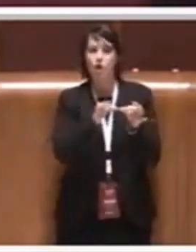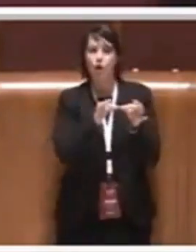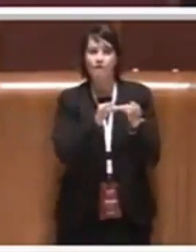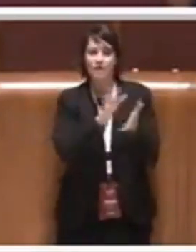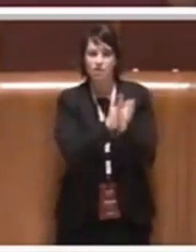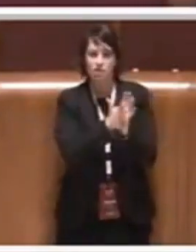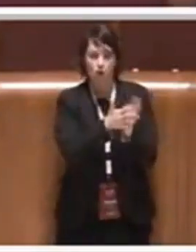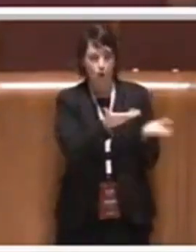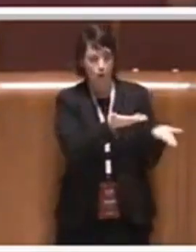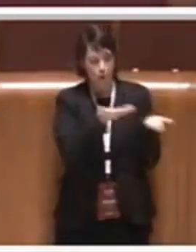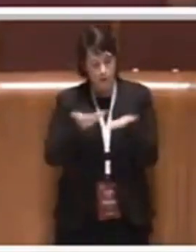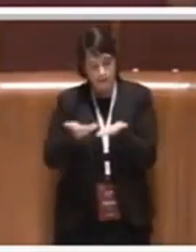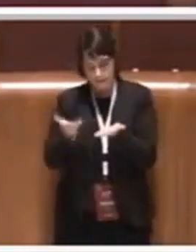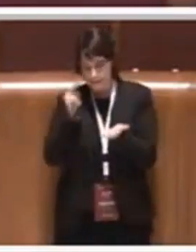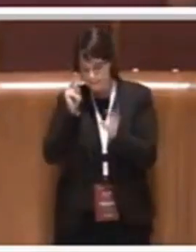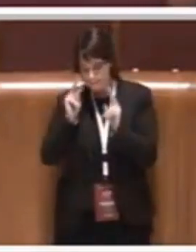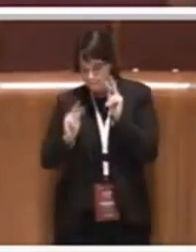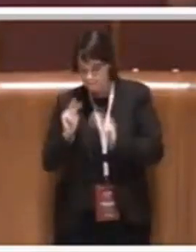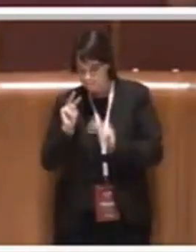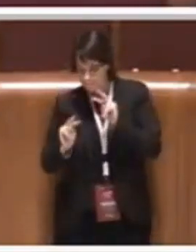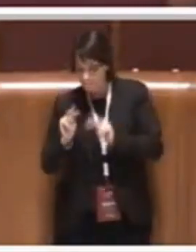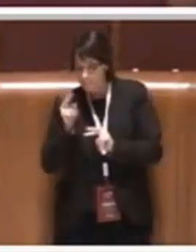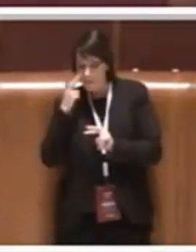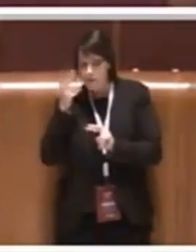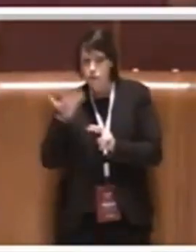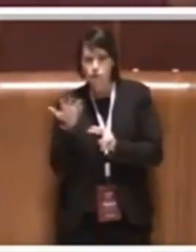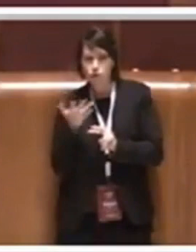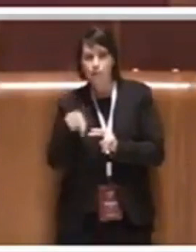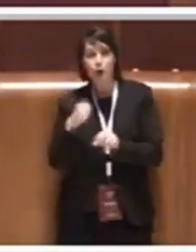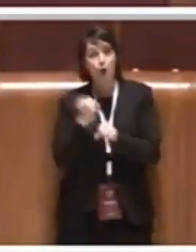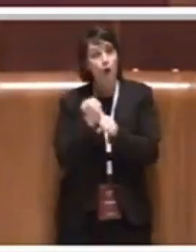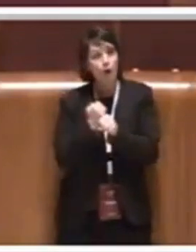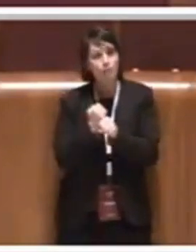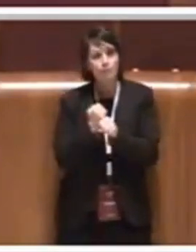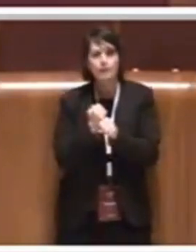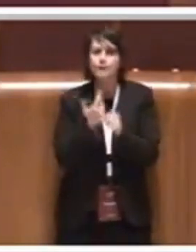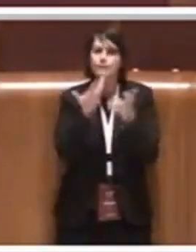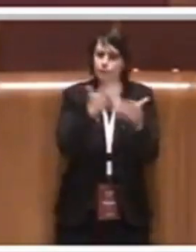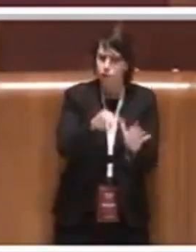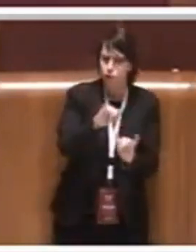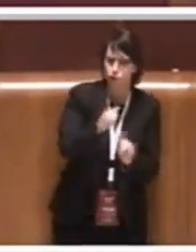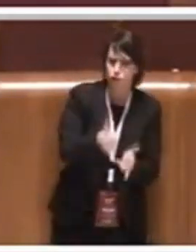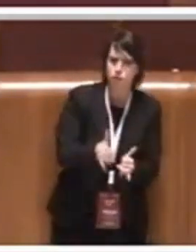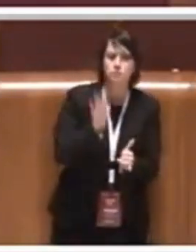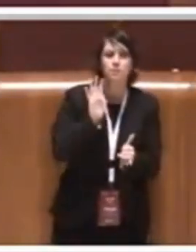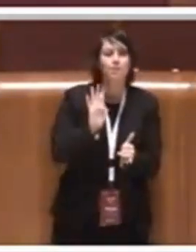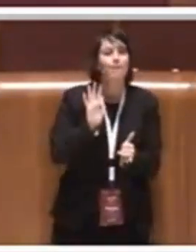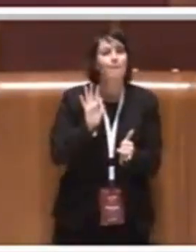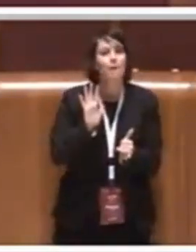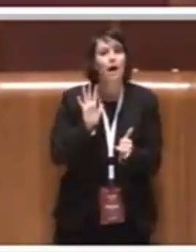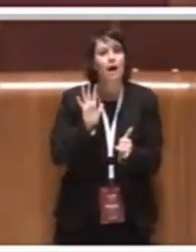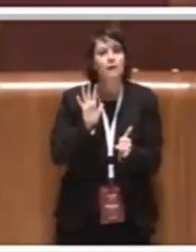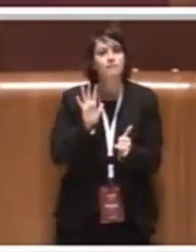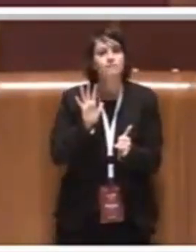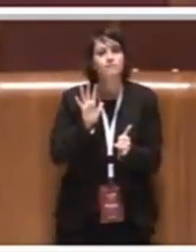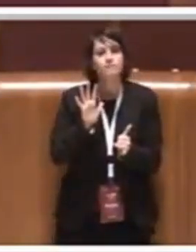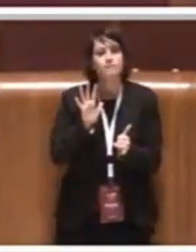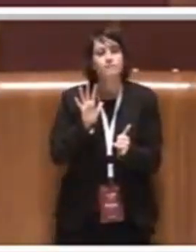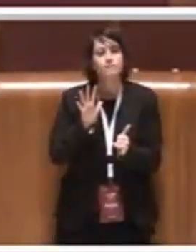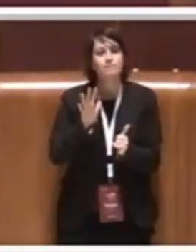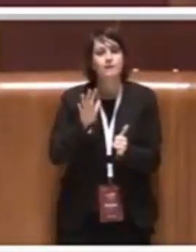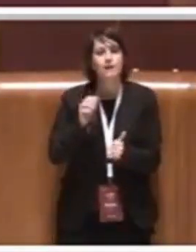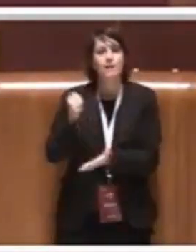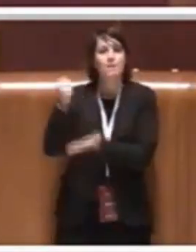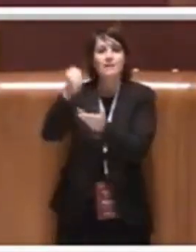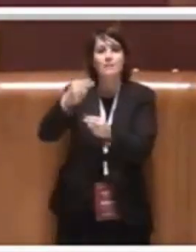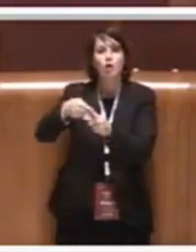spesso le opere, anche se realizzate, non vengono immesse e acquisite al patrimonio di